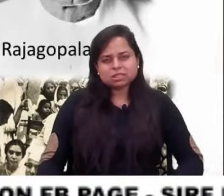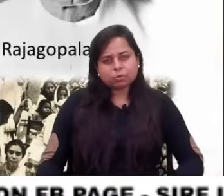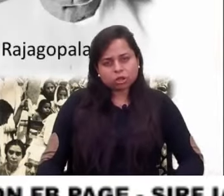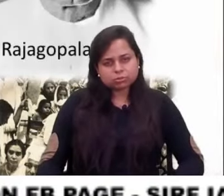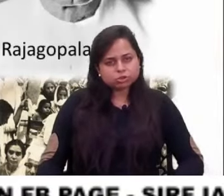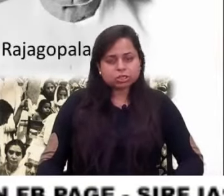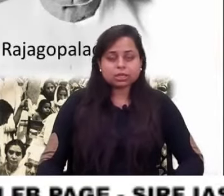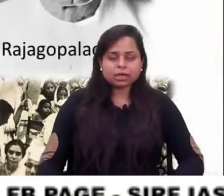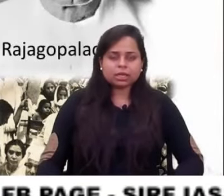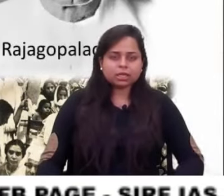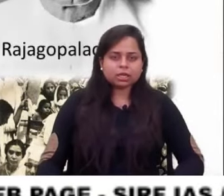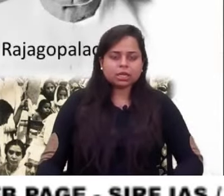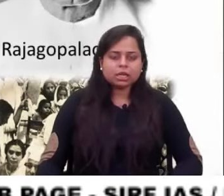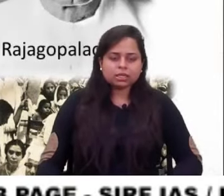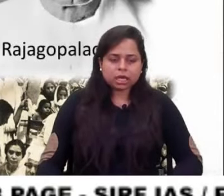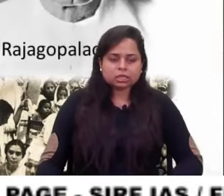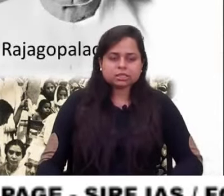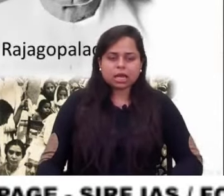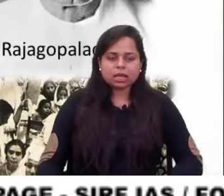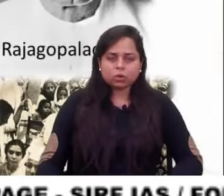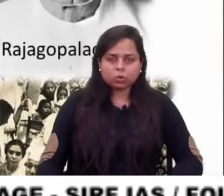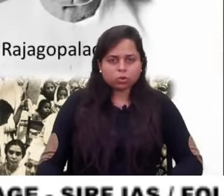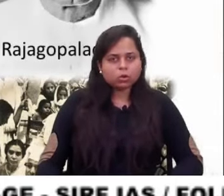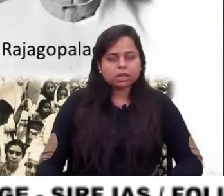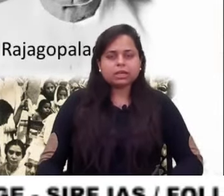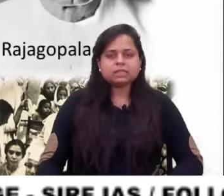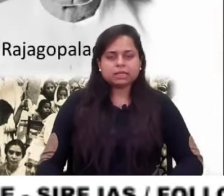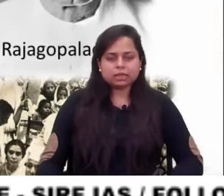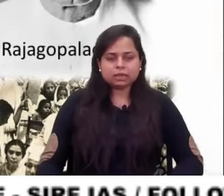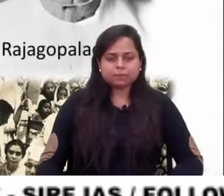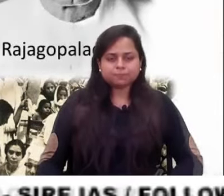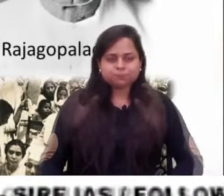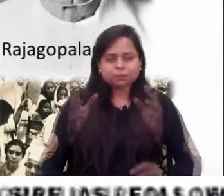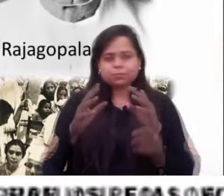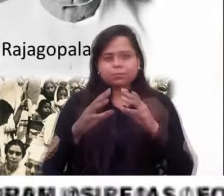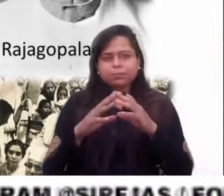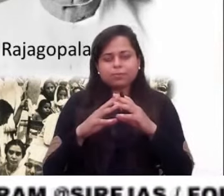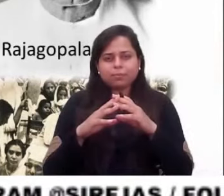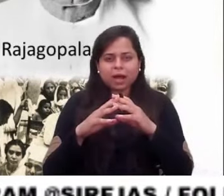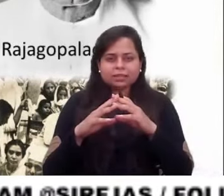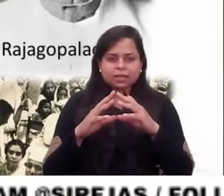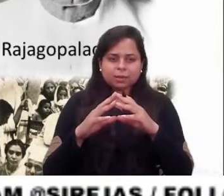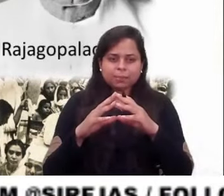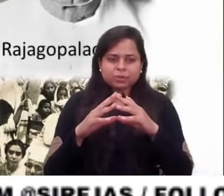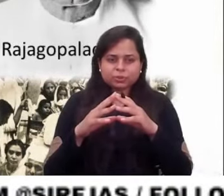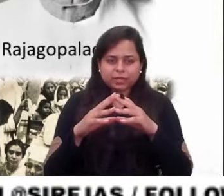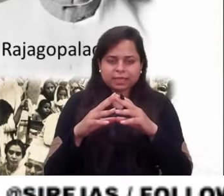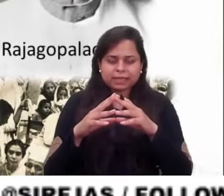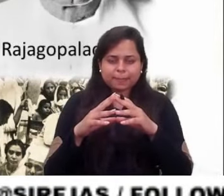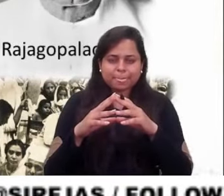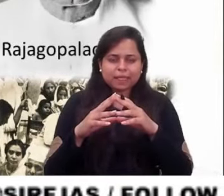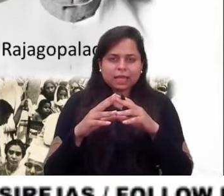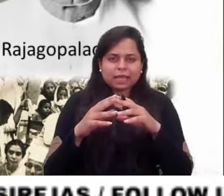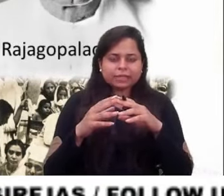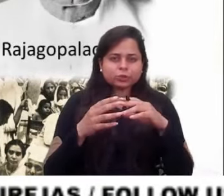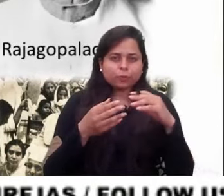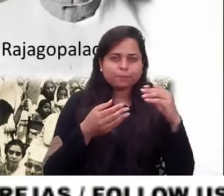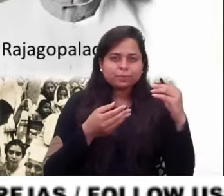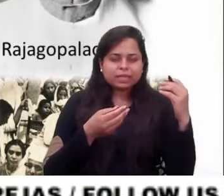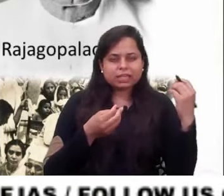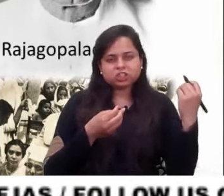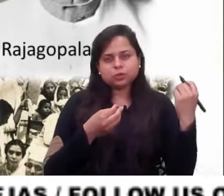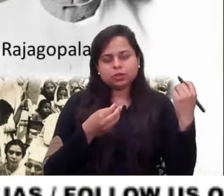बहुत ही मुश्किल के लिए यहां से लोगों को यहां पर यह